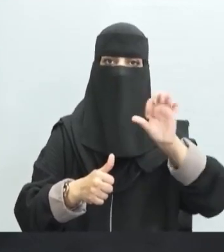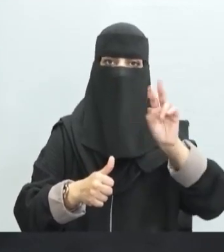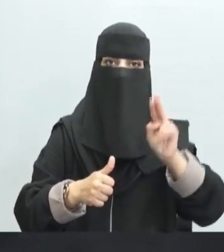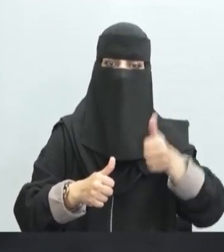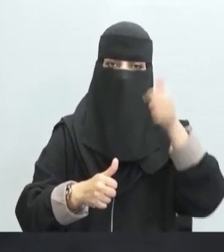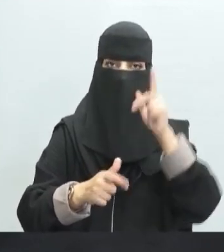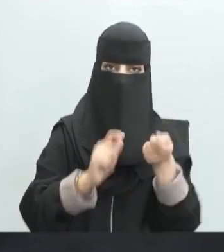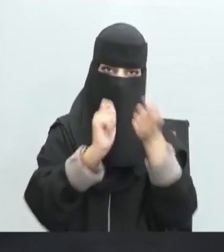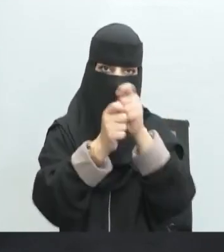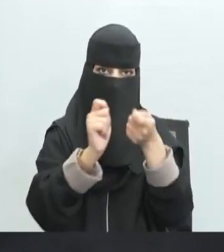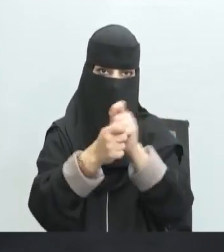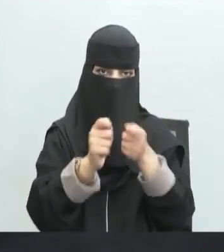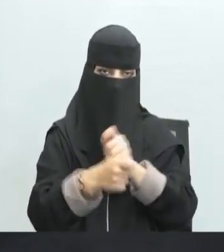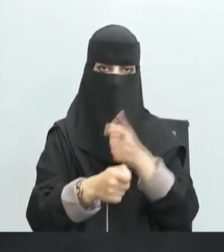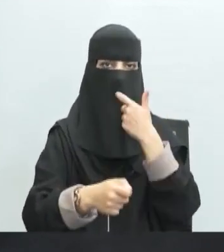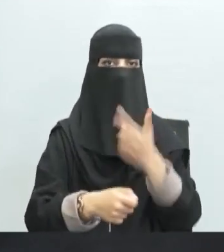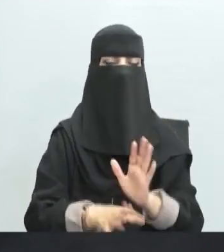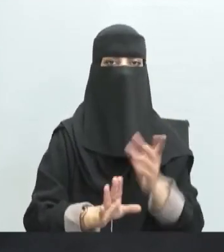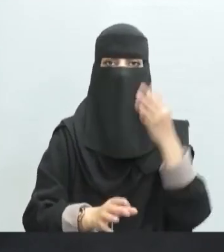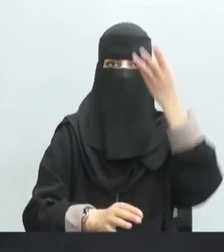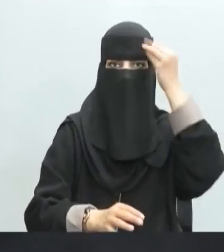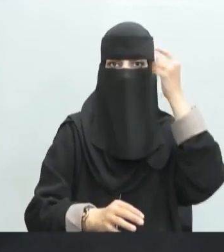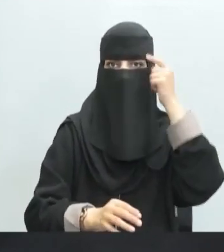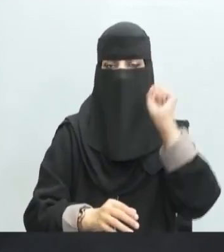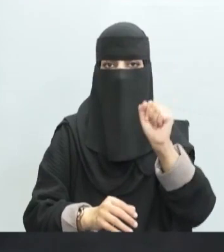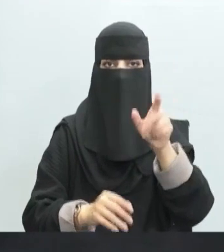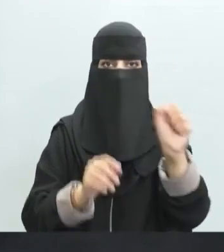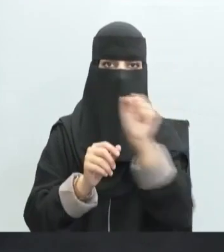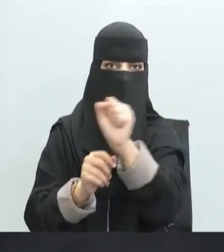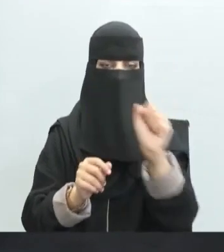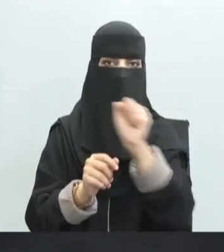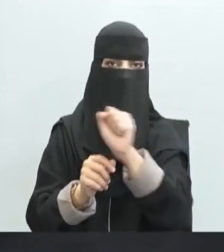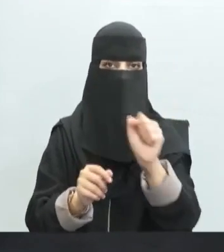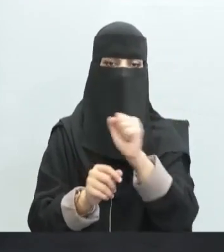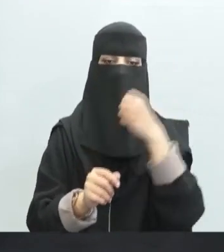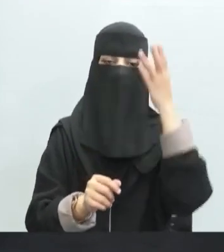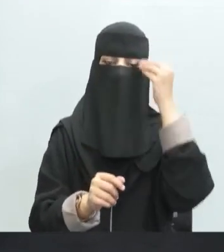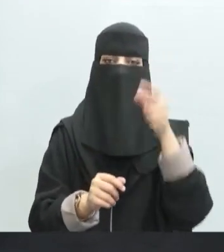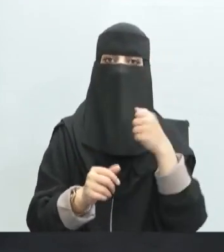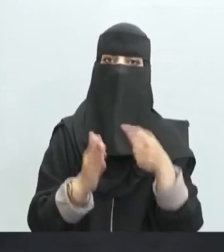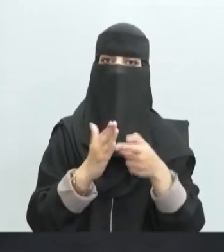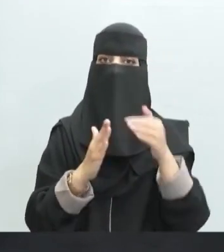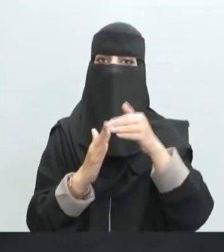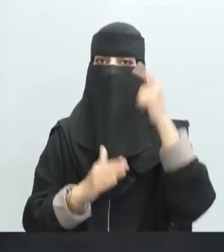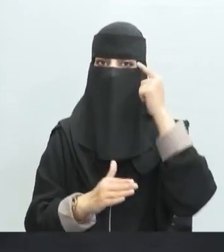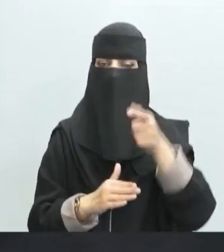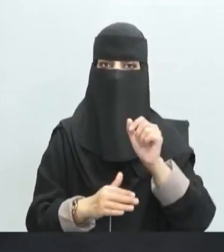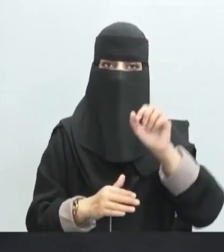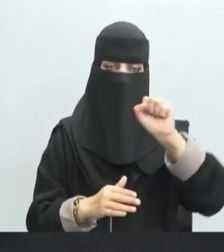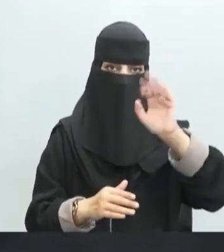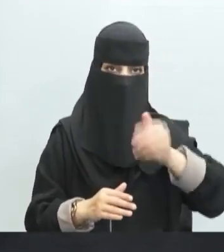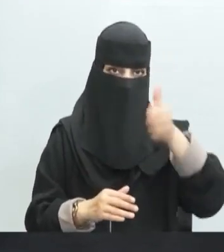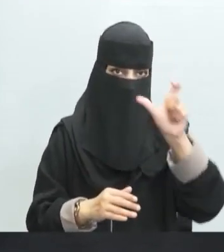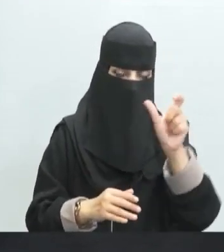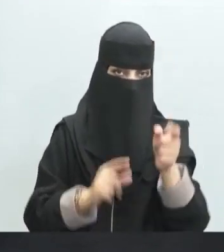مقاليب اعرف مقاليب ما يحتاج احفظها خلاص بس اعرف كل وحده ايش مقلوبها وخلاص انا ابدا استنتج الساين